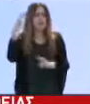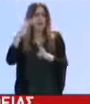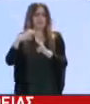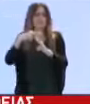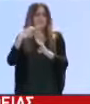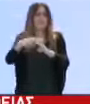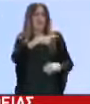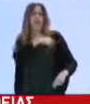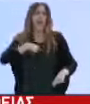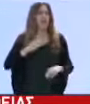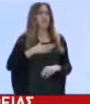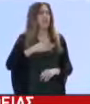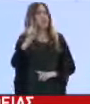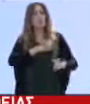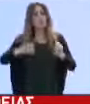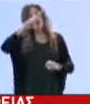Καραμαλή.